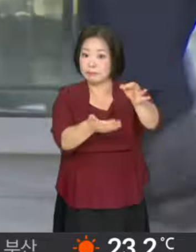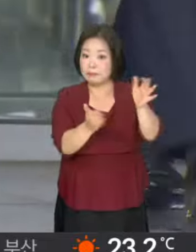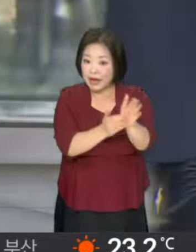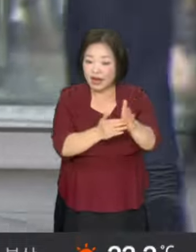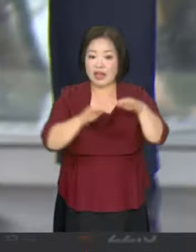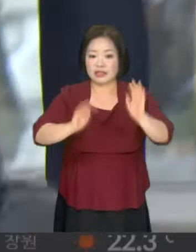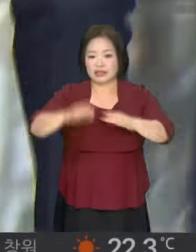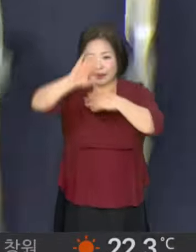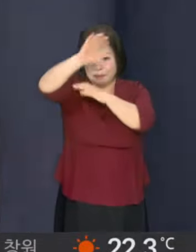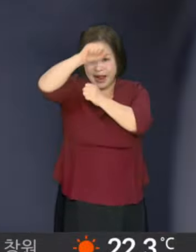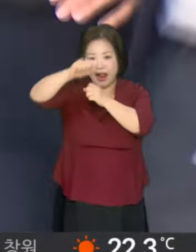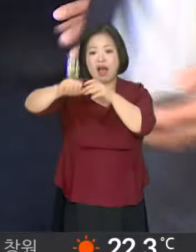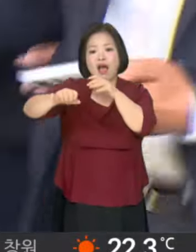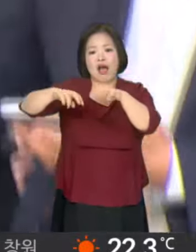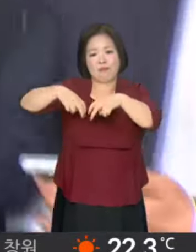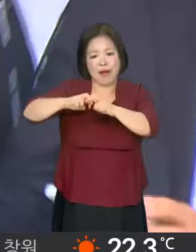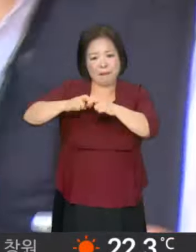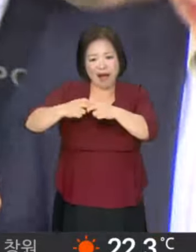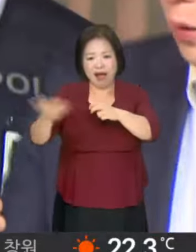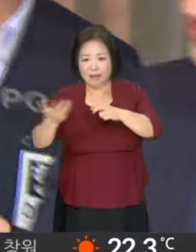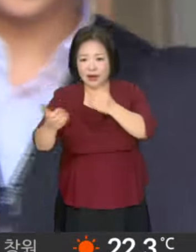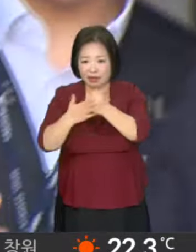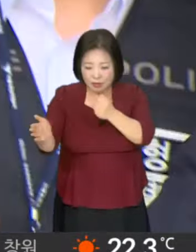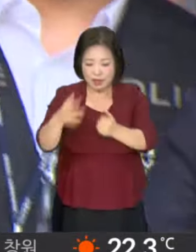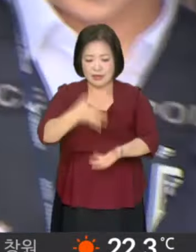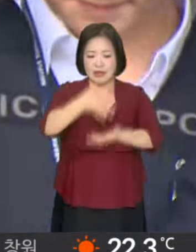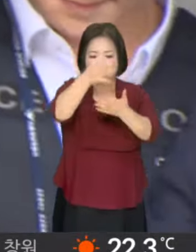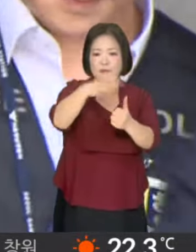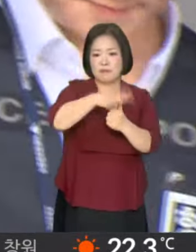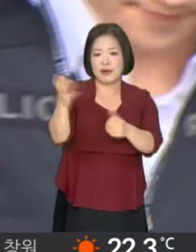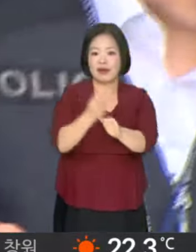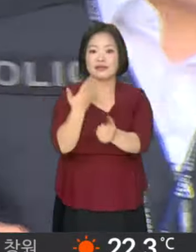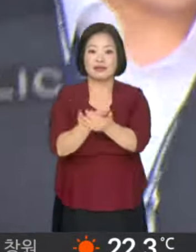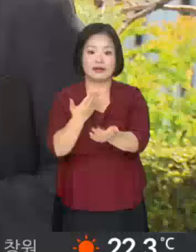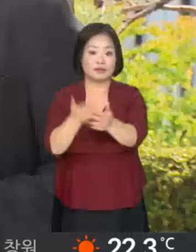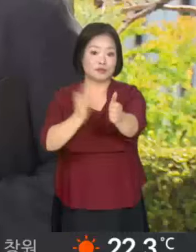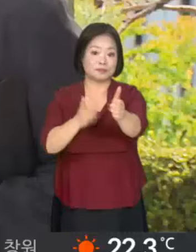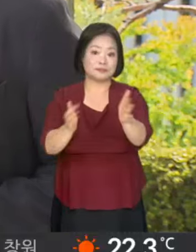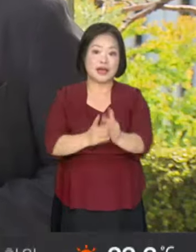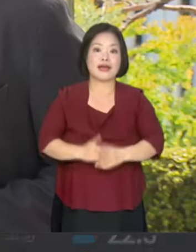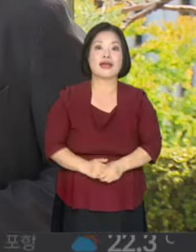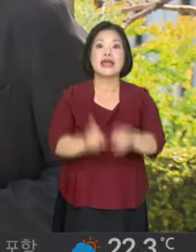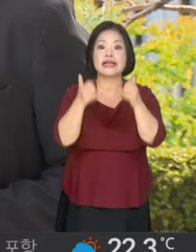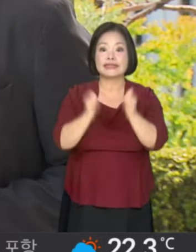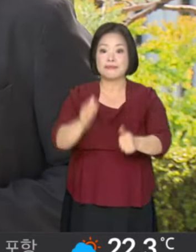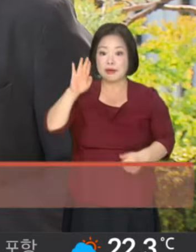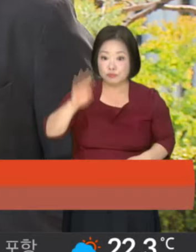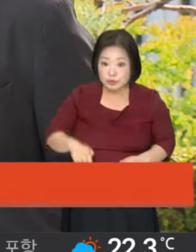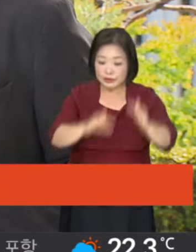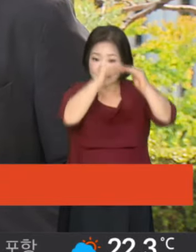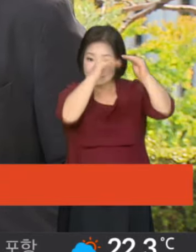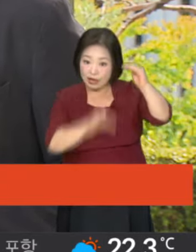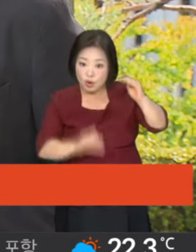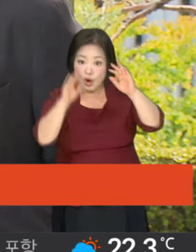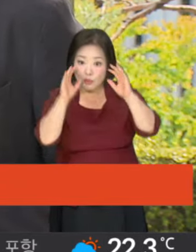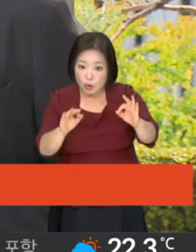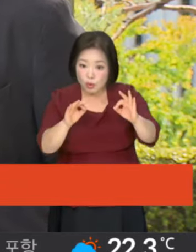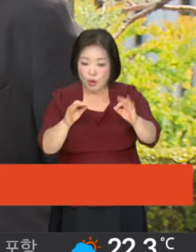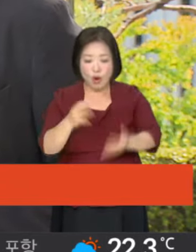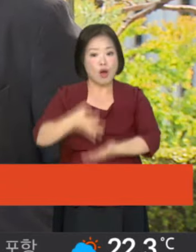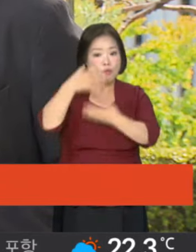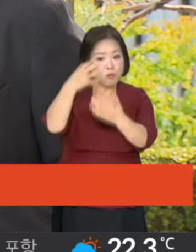발목 통증이 악화했다 보석을 허가해 달라고 호소했습니다 재판부는 신문 내용을 토대로 보석 허가